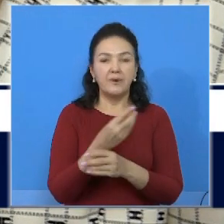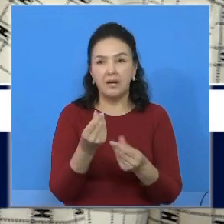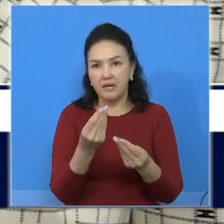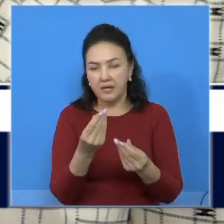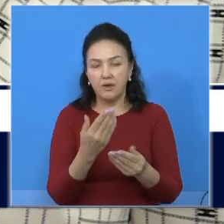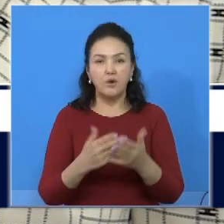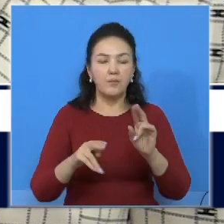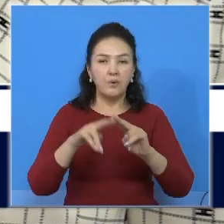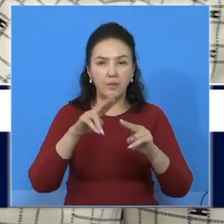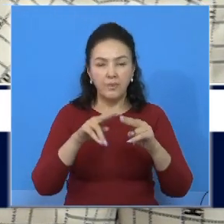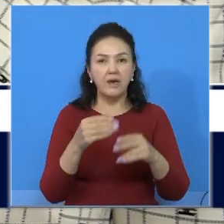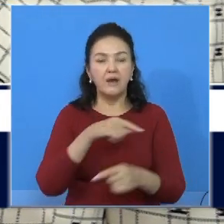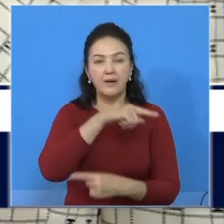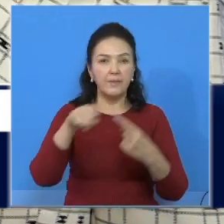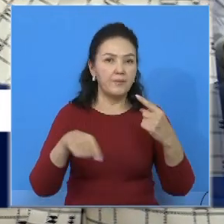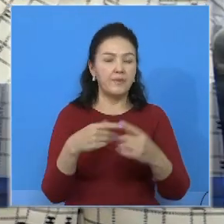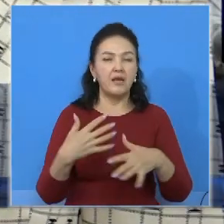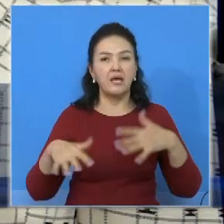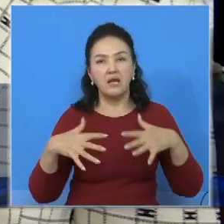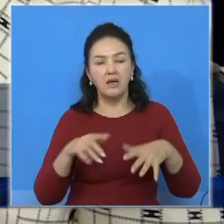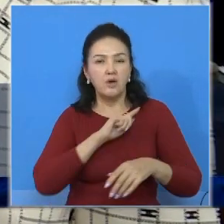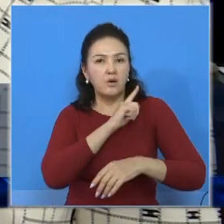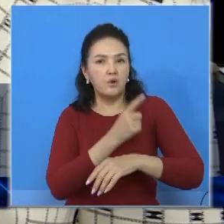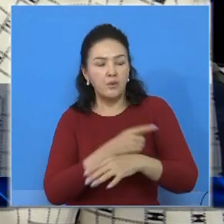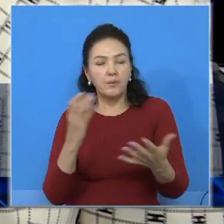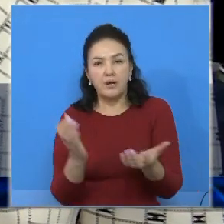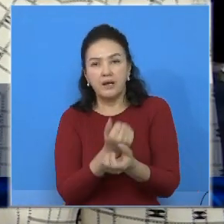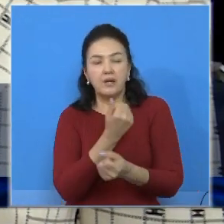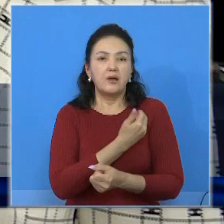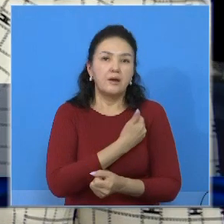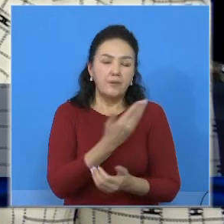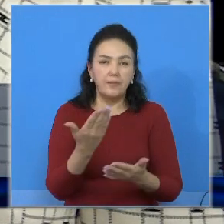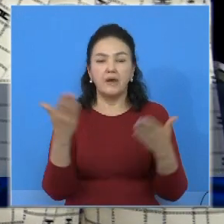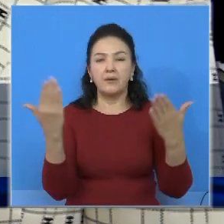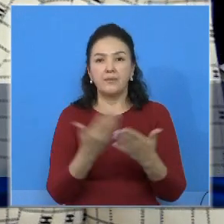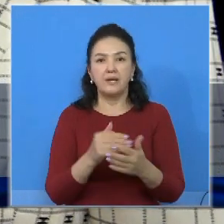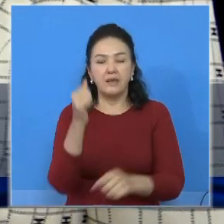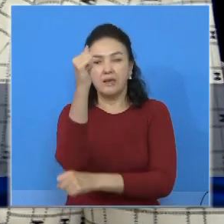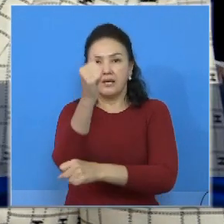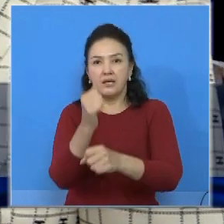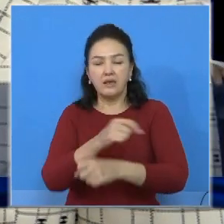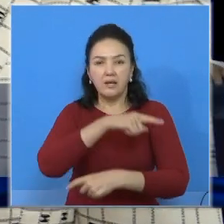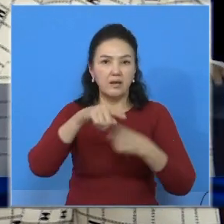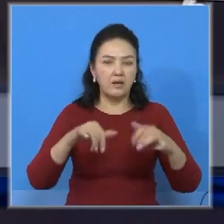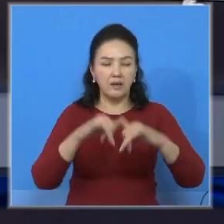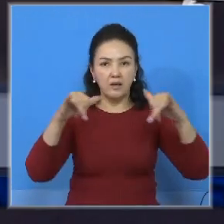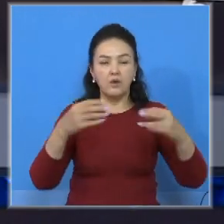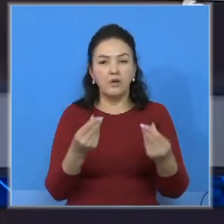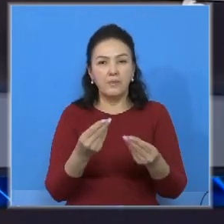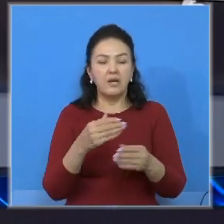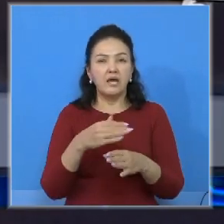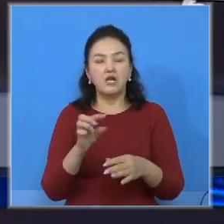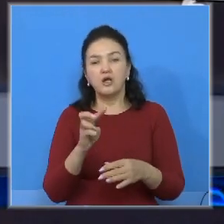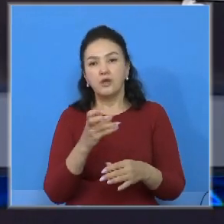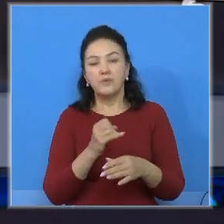қаржыландыру құрылымын құруға, бизнестегі әлсіз және күшті жақтарды табуға тырысамыз. Біздің менеджерлер бизнесті дамытуға қаражатты клиент